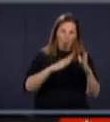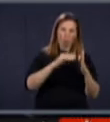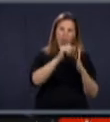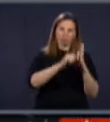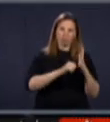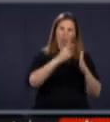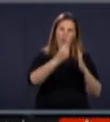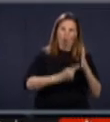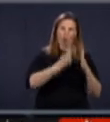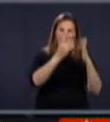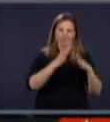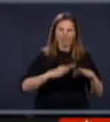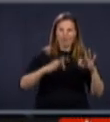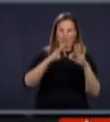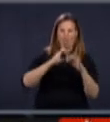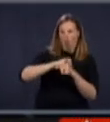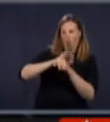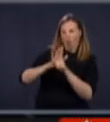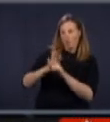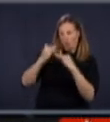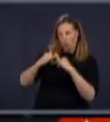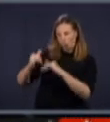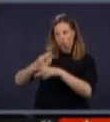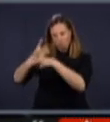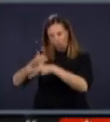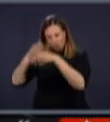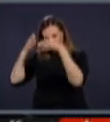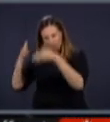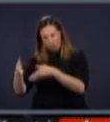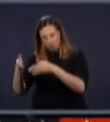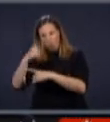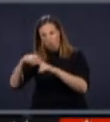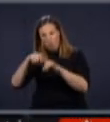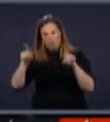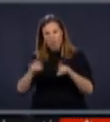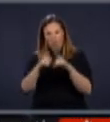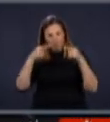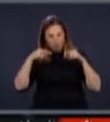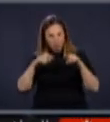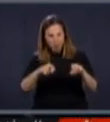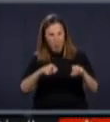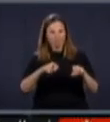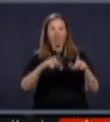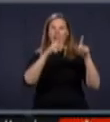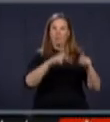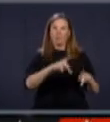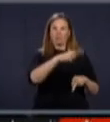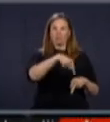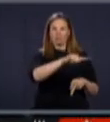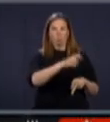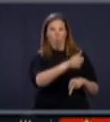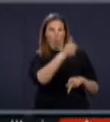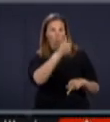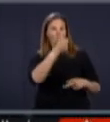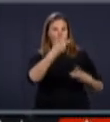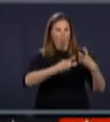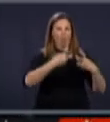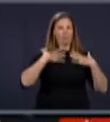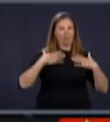est atteinte de la COVID-19 et en même temps prendre soin aussi des patients qui ont d'autres problèmes de